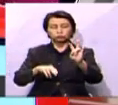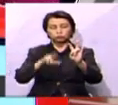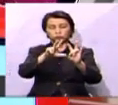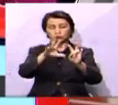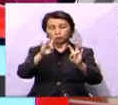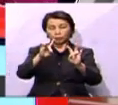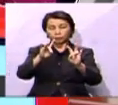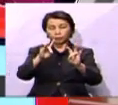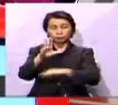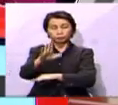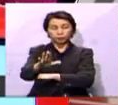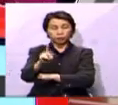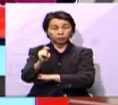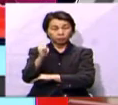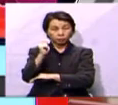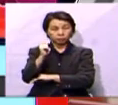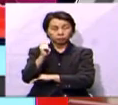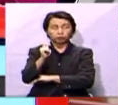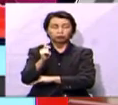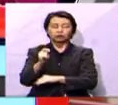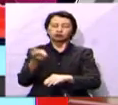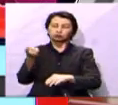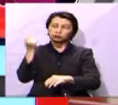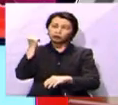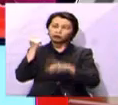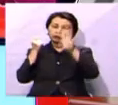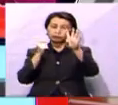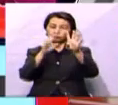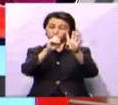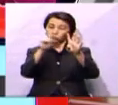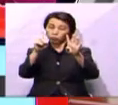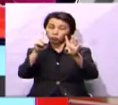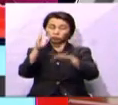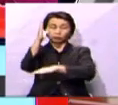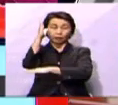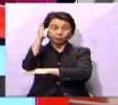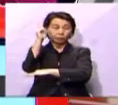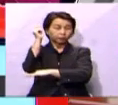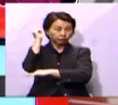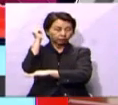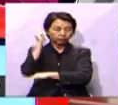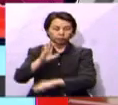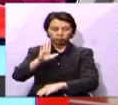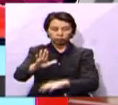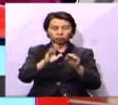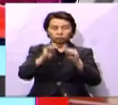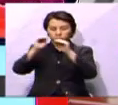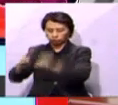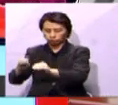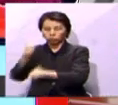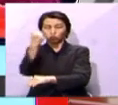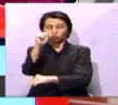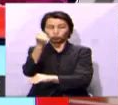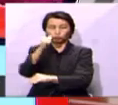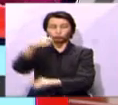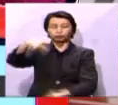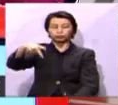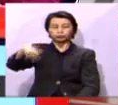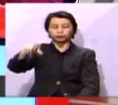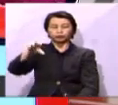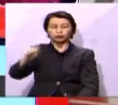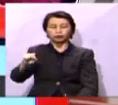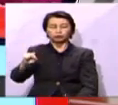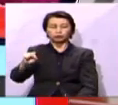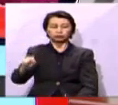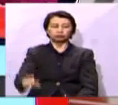orang hingga lewat petang tadi berbanding 401 orang pada tengah hari. Mereka ditempatkan di 10 pusat pemindahan